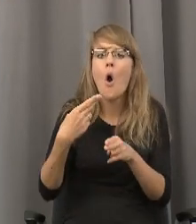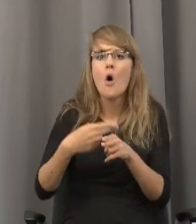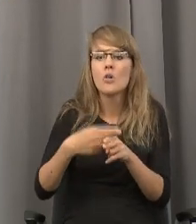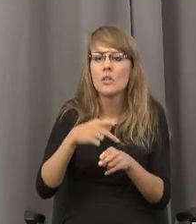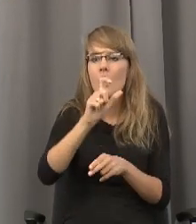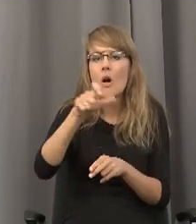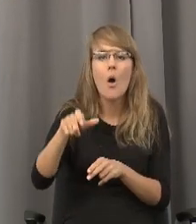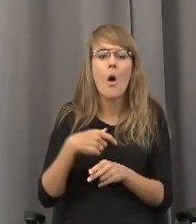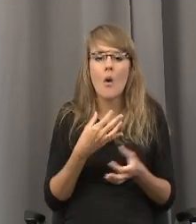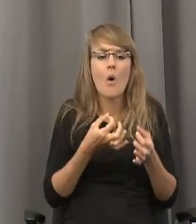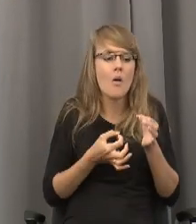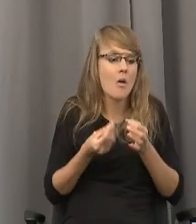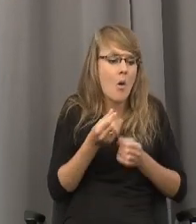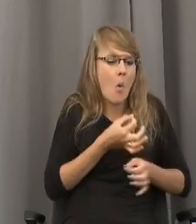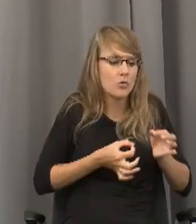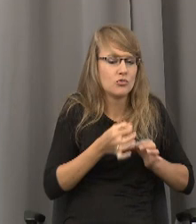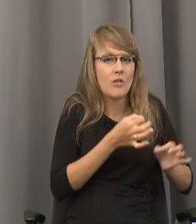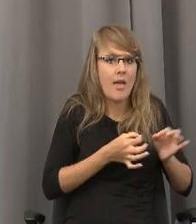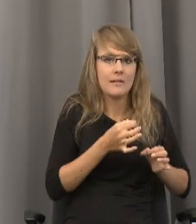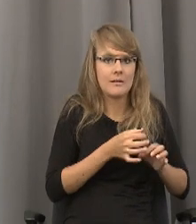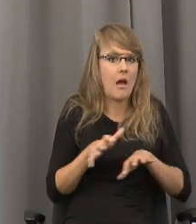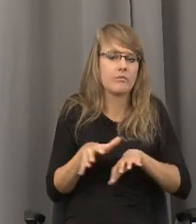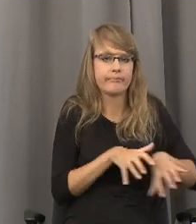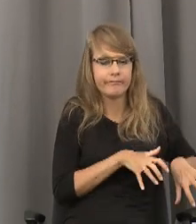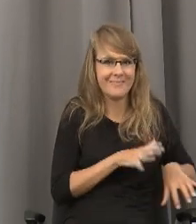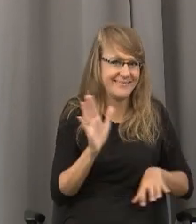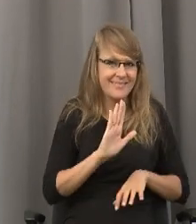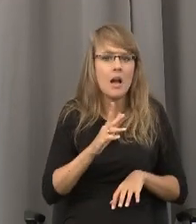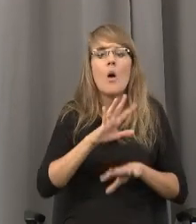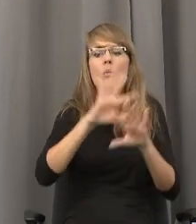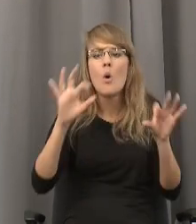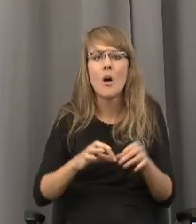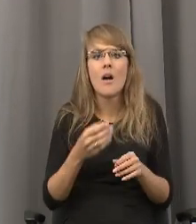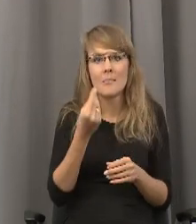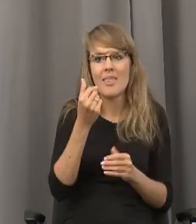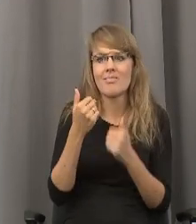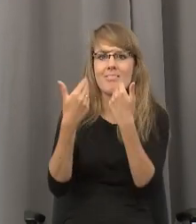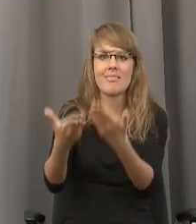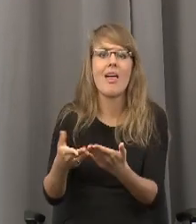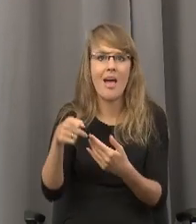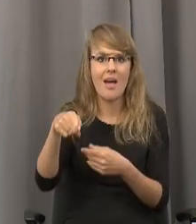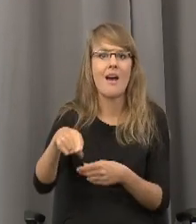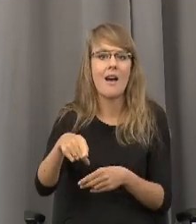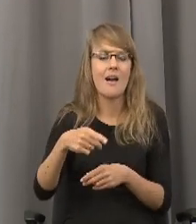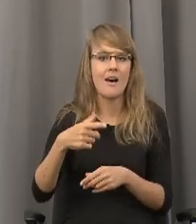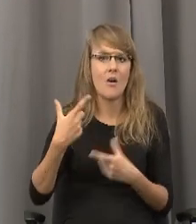bo te środki są tak małe, a system pomocy państwa, no delikatnie mówiąc, jaki jest obraz, to widzieliście Państwo i w wystąpieniach poprzedzających